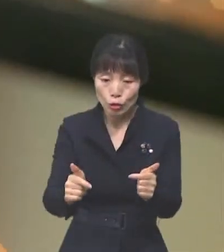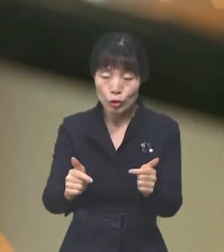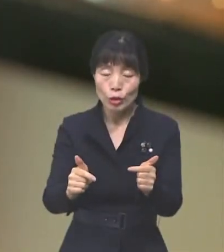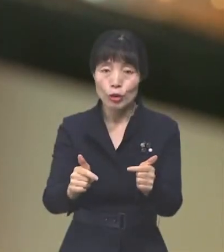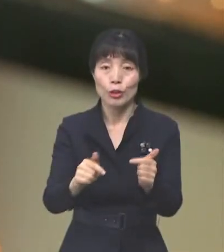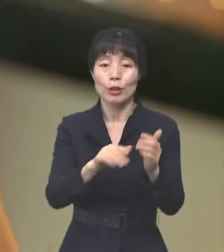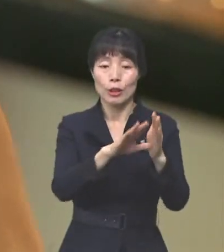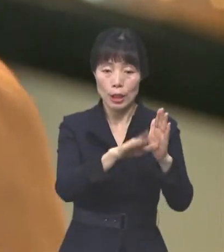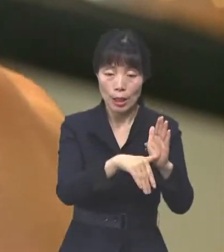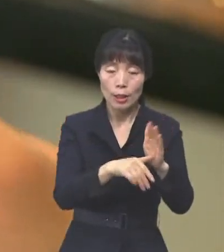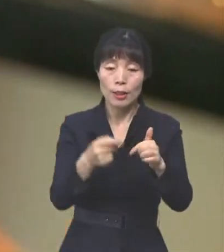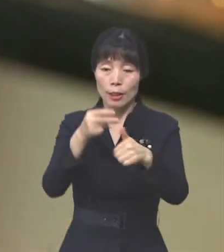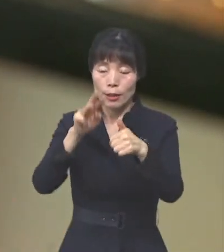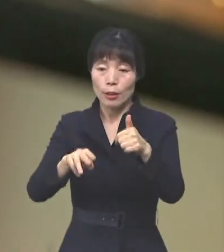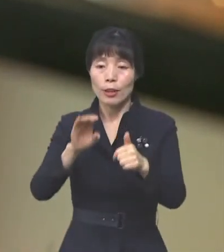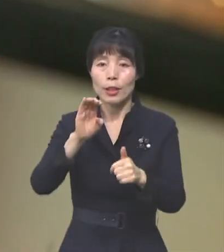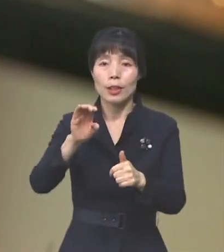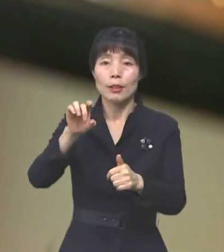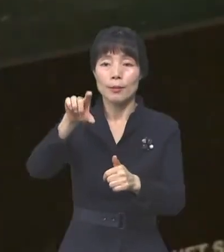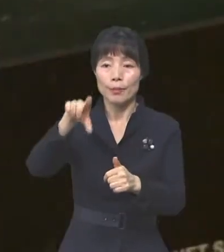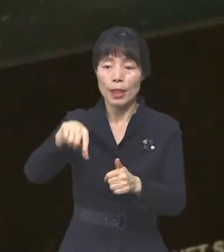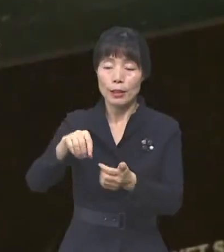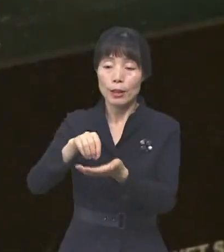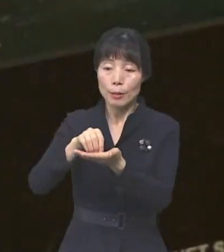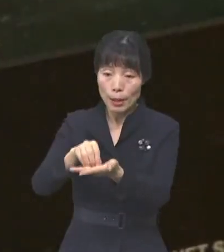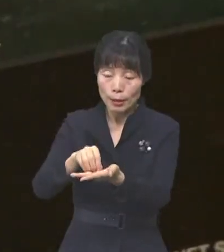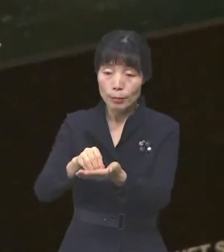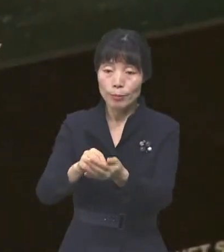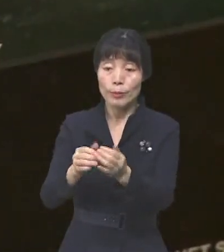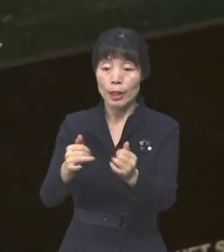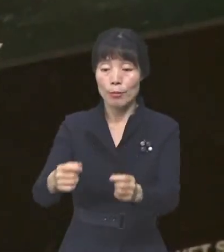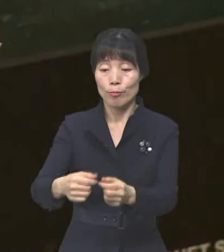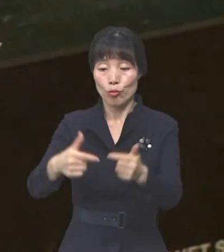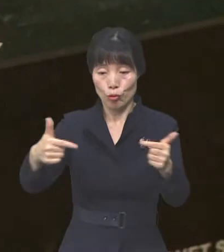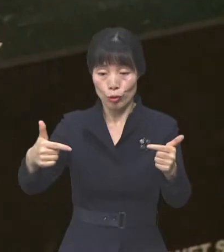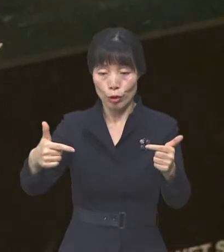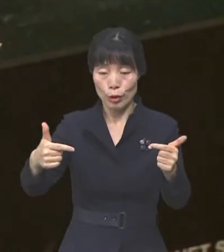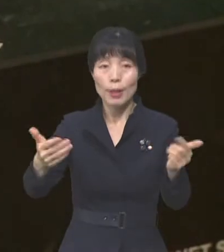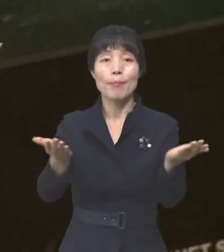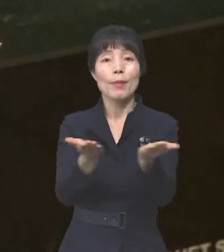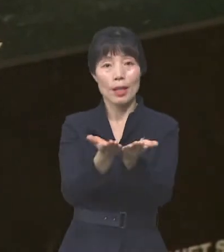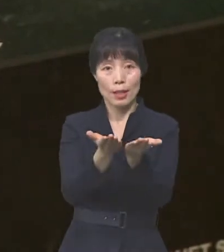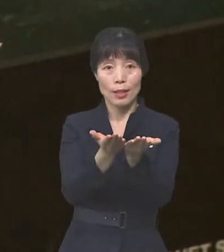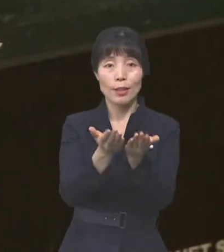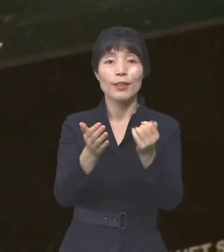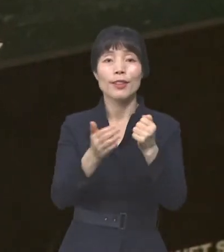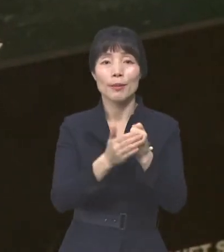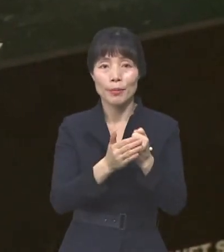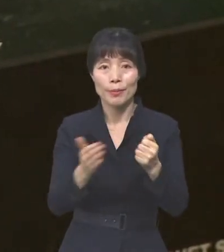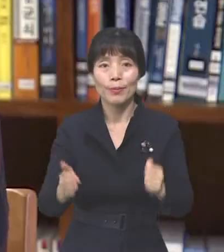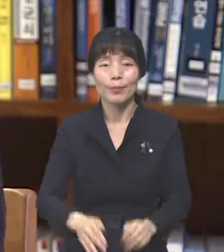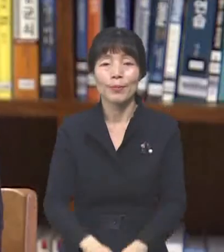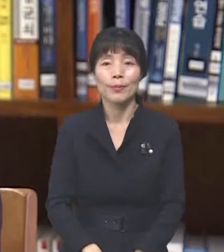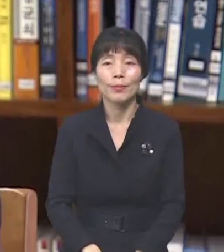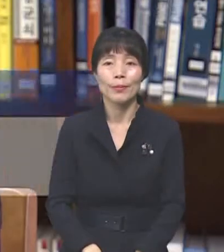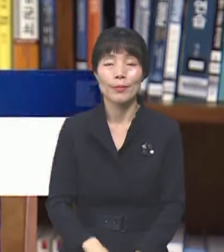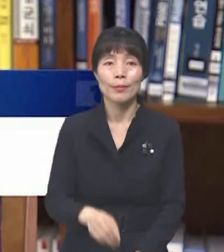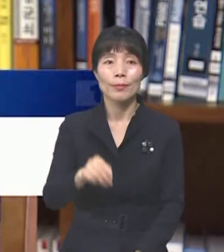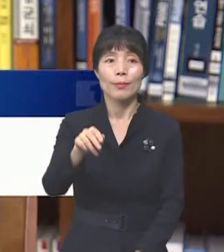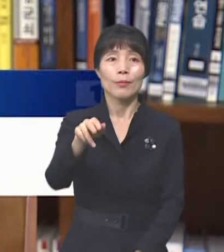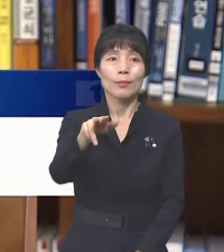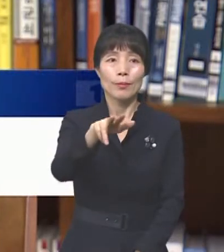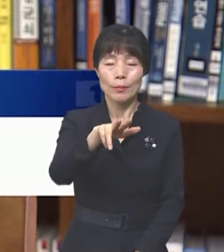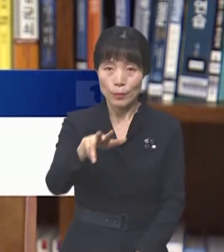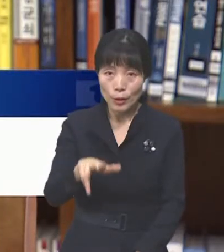본격화되던 시기와 인천 이음 가입자가 폭발적으로 늘어난 시기가 거의 일치했기 때문입니다. 사실 전국이랑